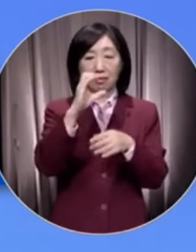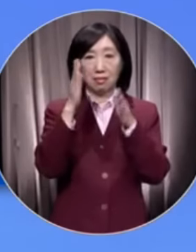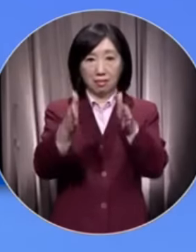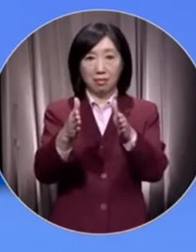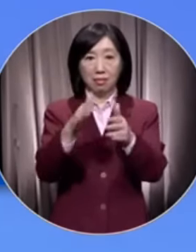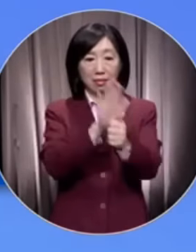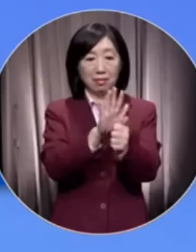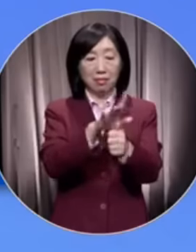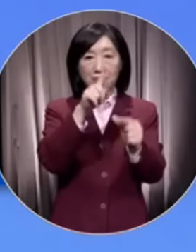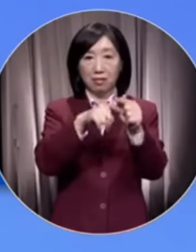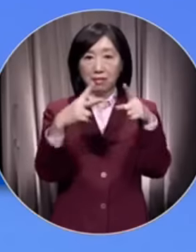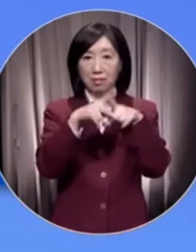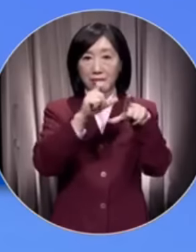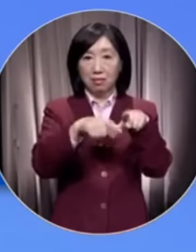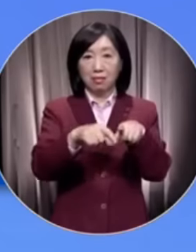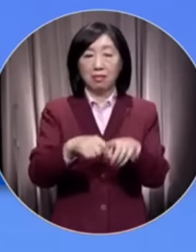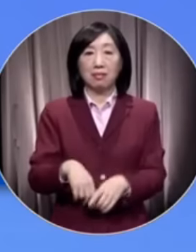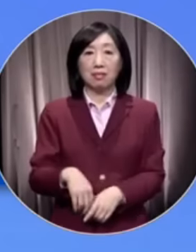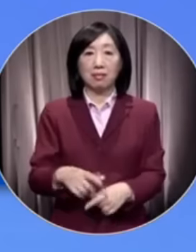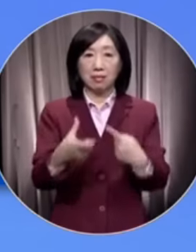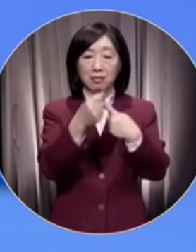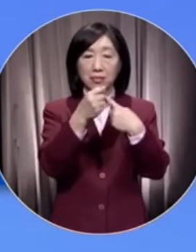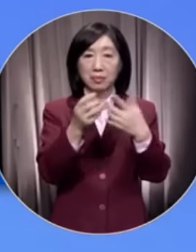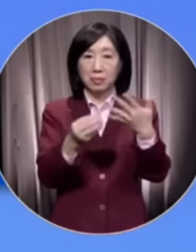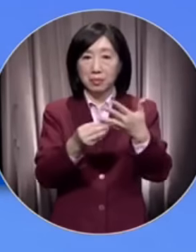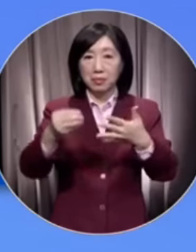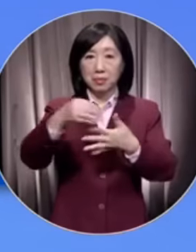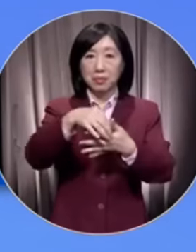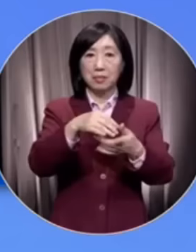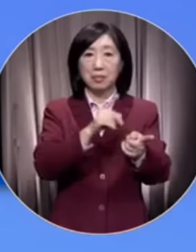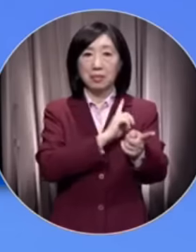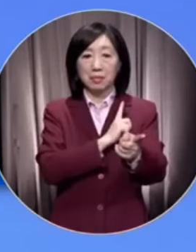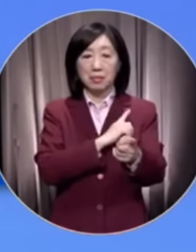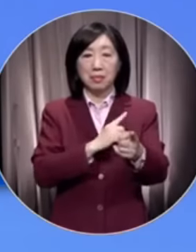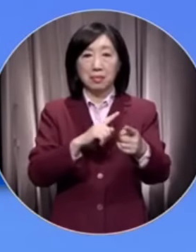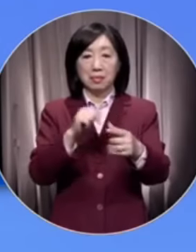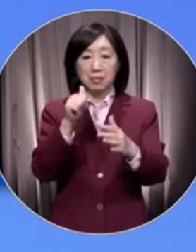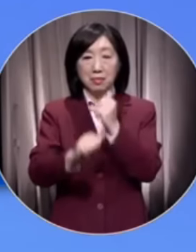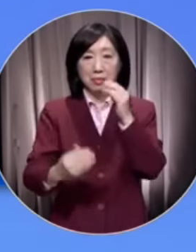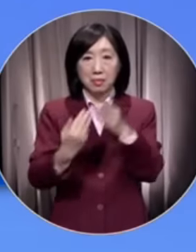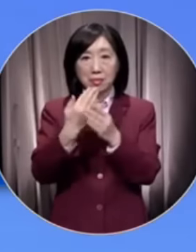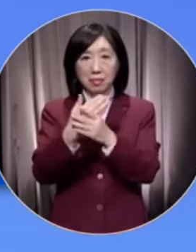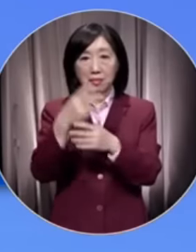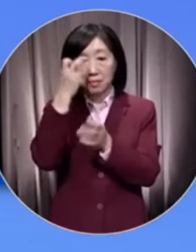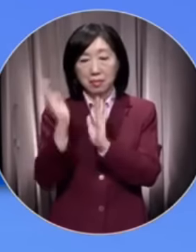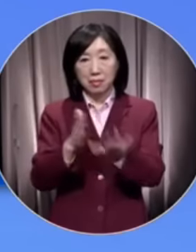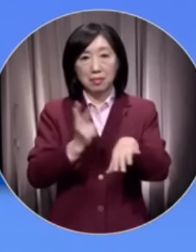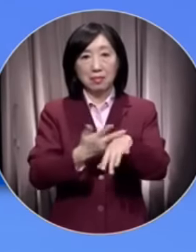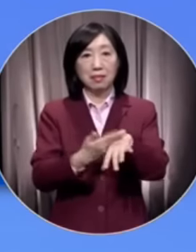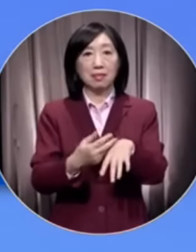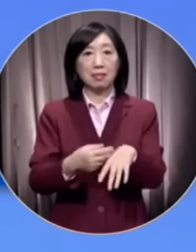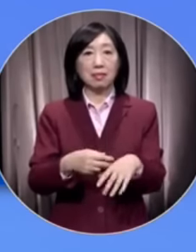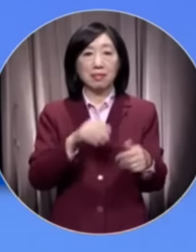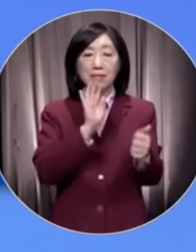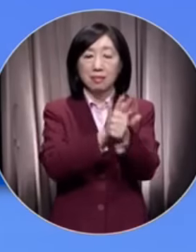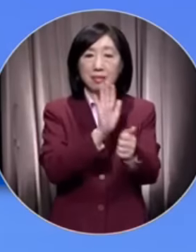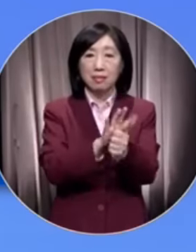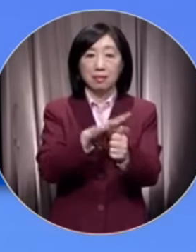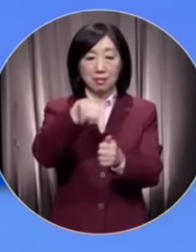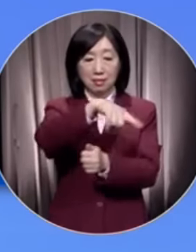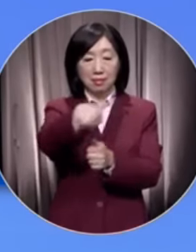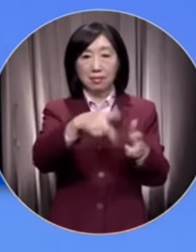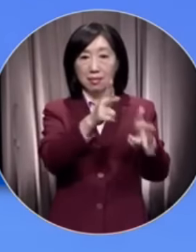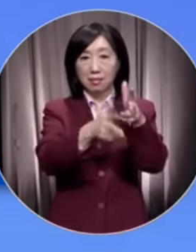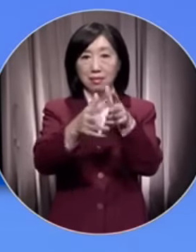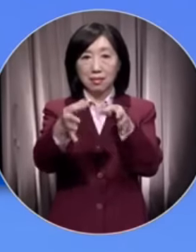助我们的中小企业，那就是提升中小企业的生产跟管理的技术，协助我们这些厂